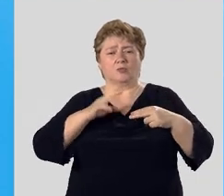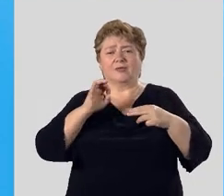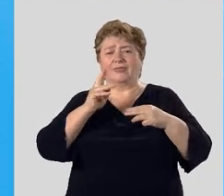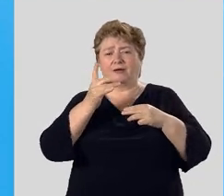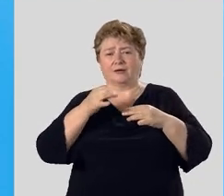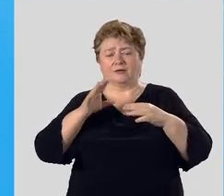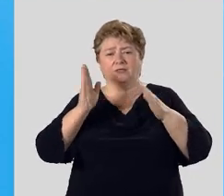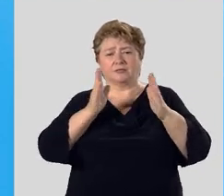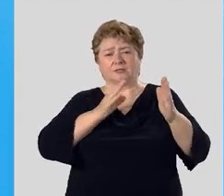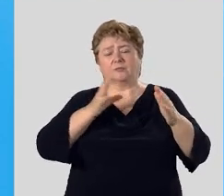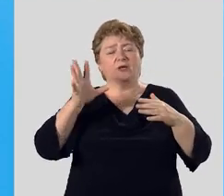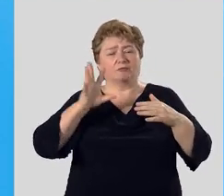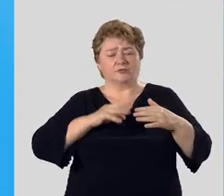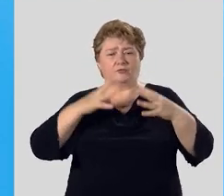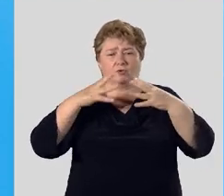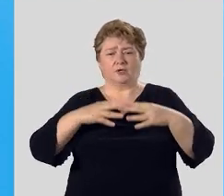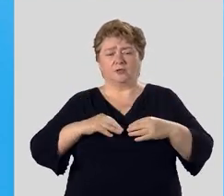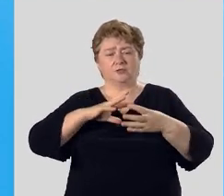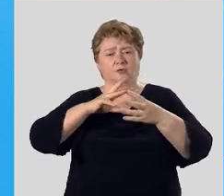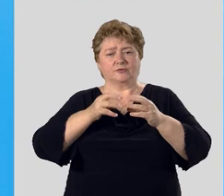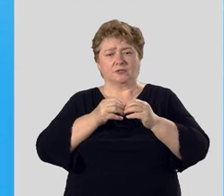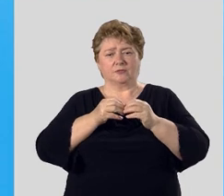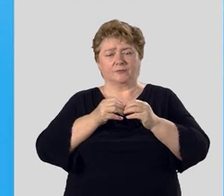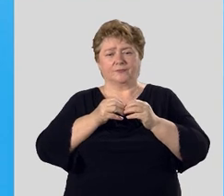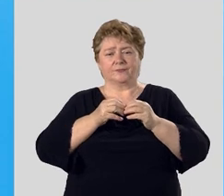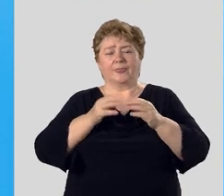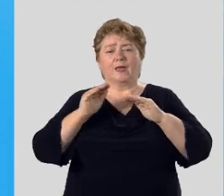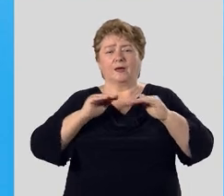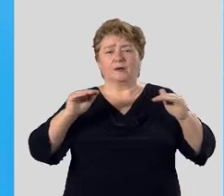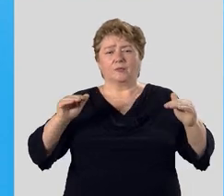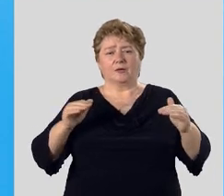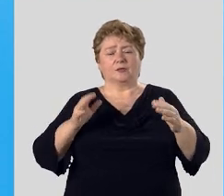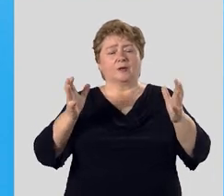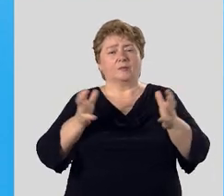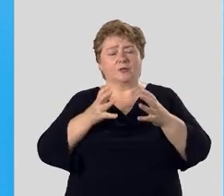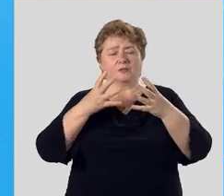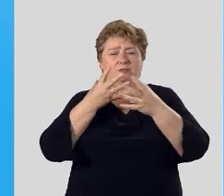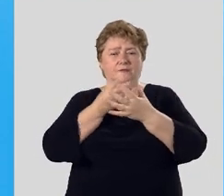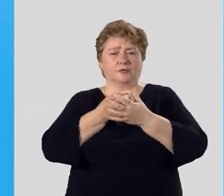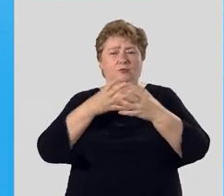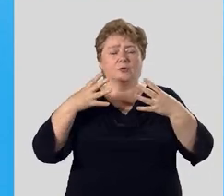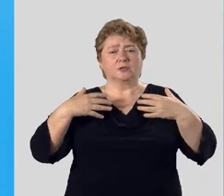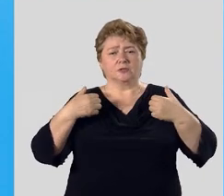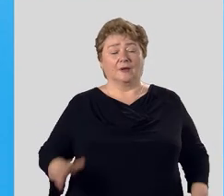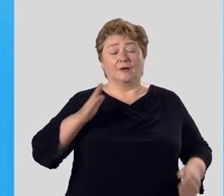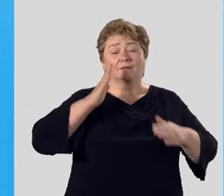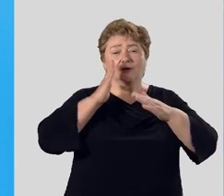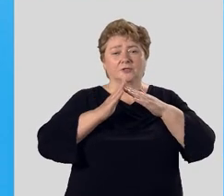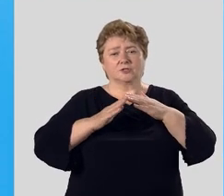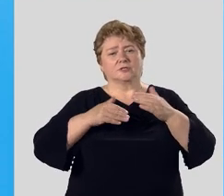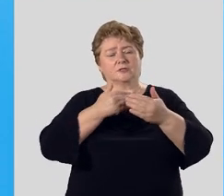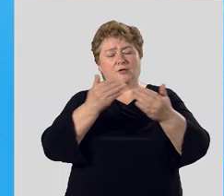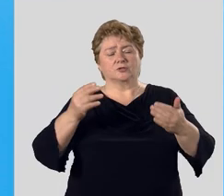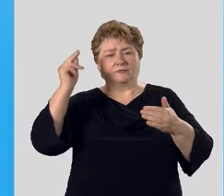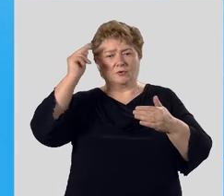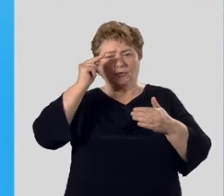эндокринной системы, но и всего организма в целом. Ребята, берегите свое здоровье! В завершении